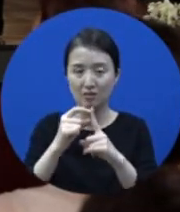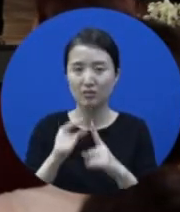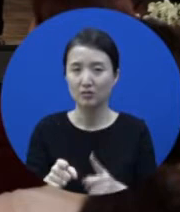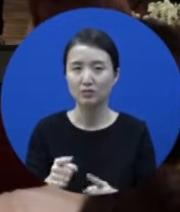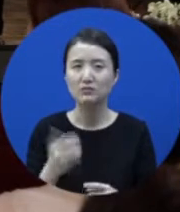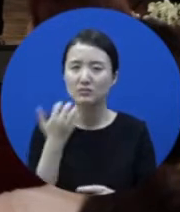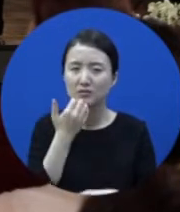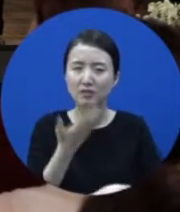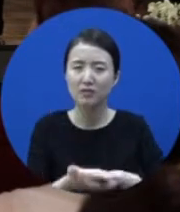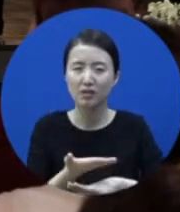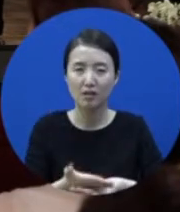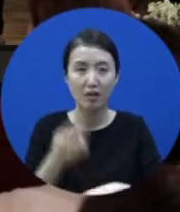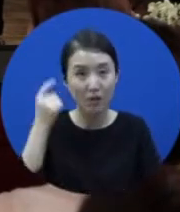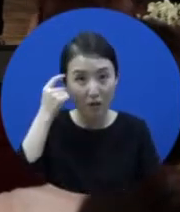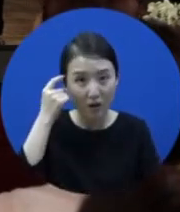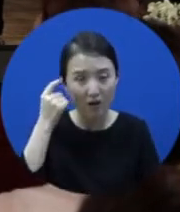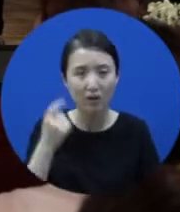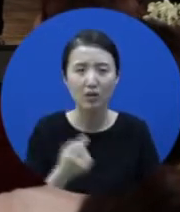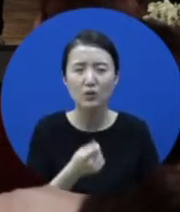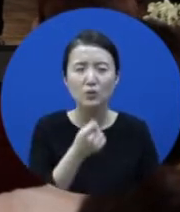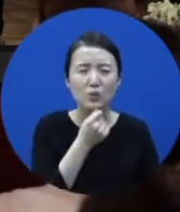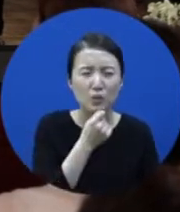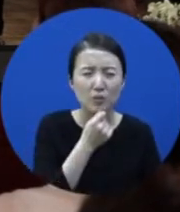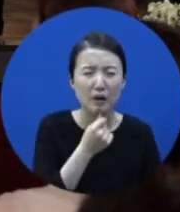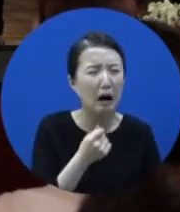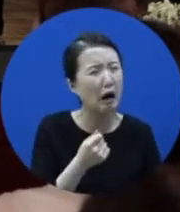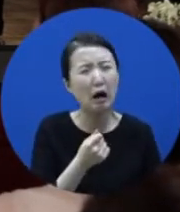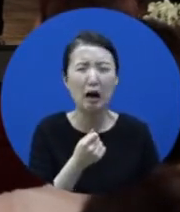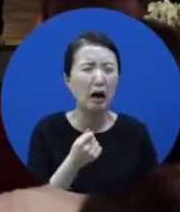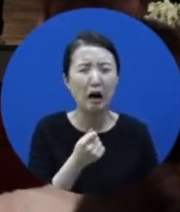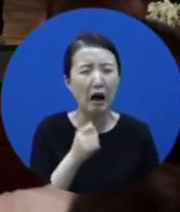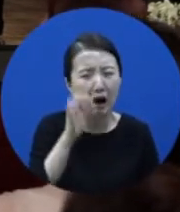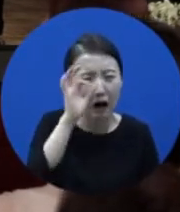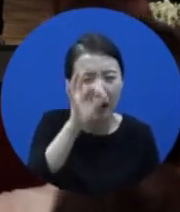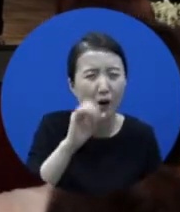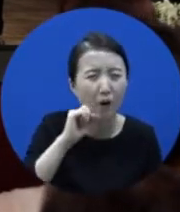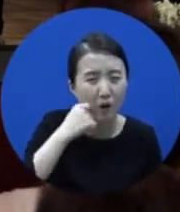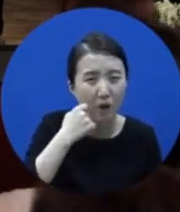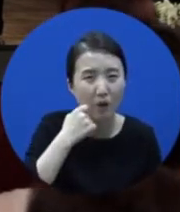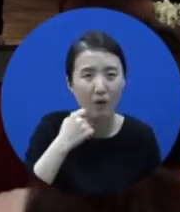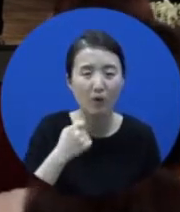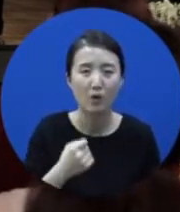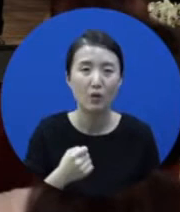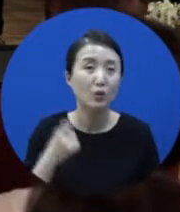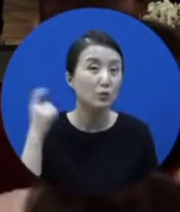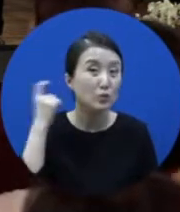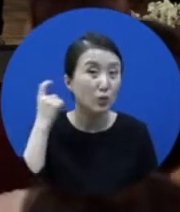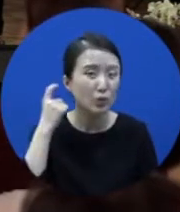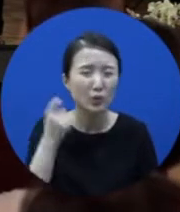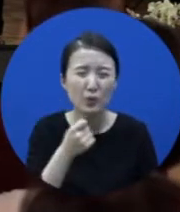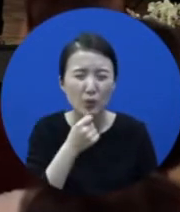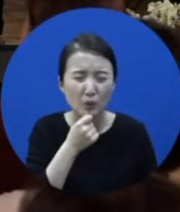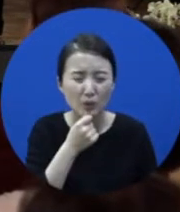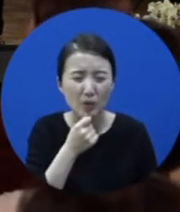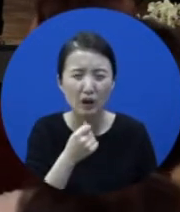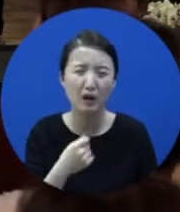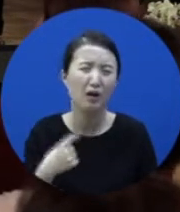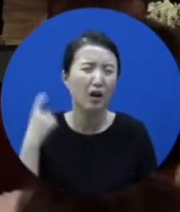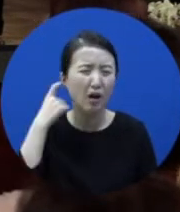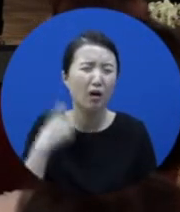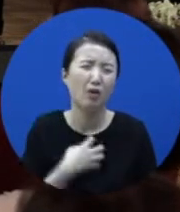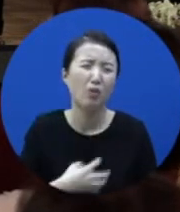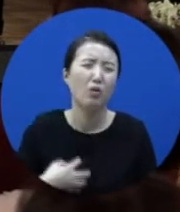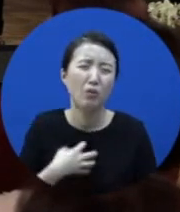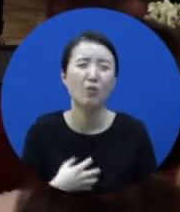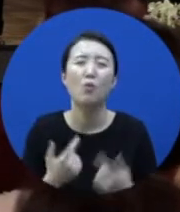자, 작게 쓰면 잘 보이지 않아서 답답하죠. 네. 소리가 작으면 들리지 않아서 답답합니다. 그리고